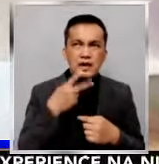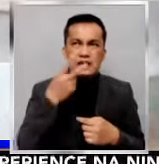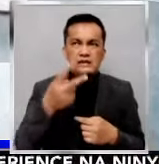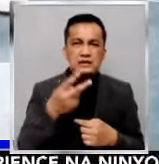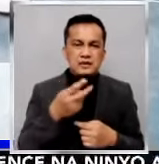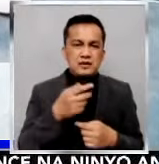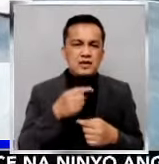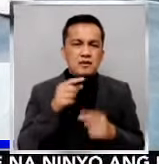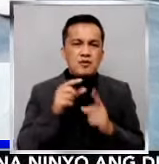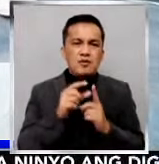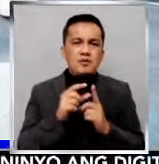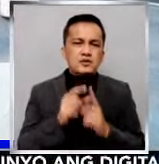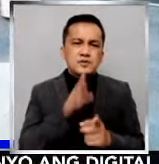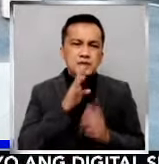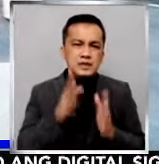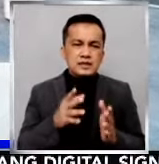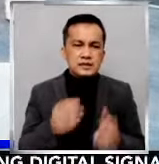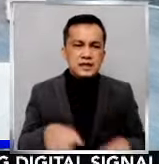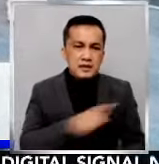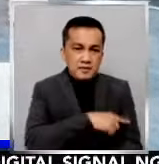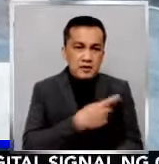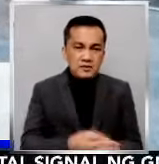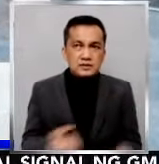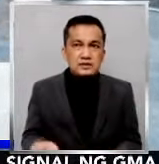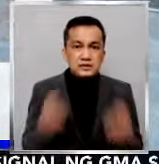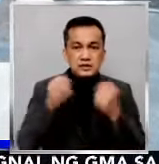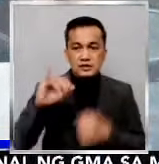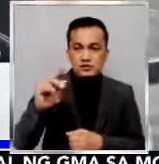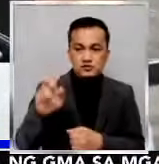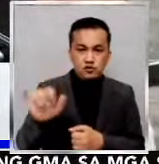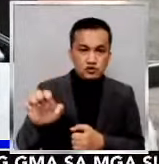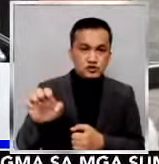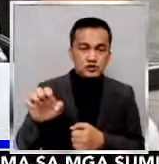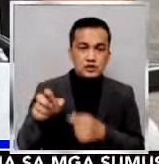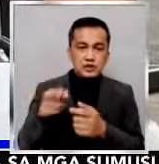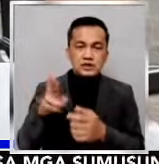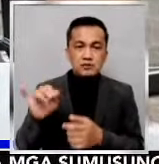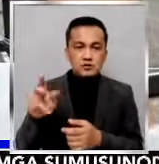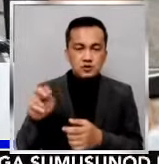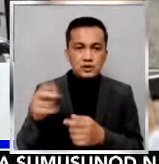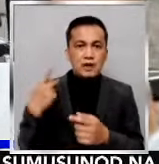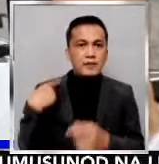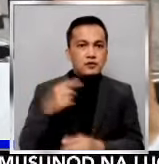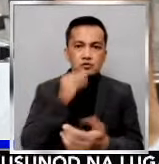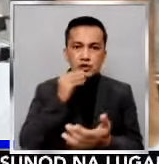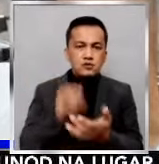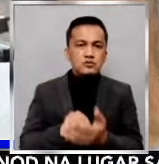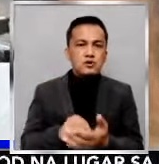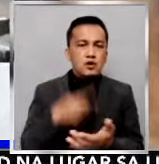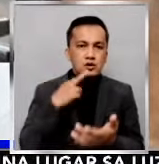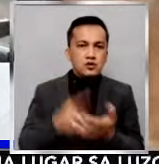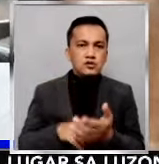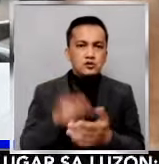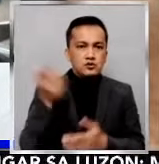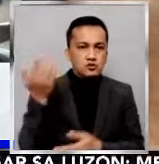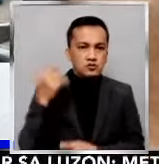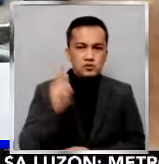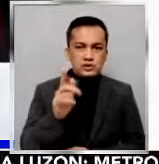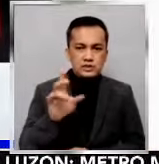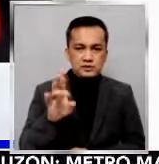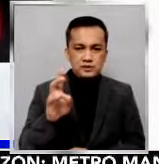Reboton, na record holder sa bench press 84 kilos category noong 2017 Asian Classic Powerlifting